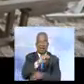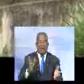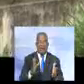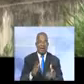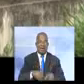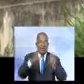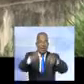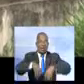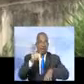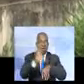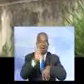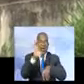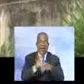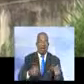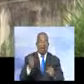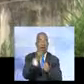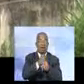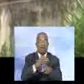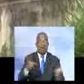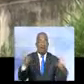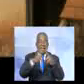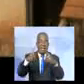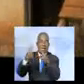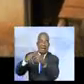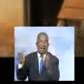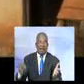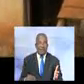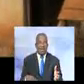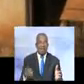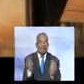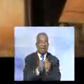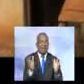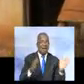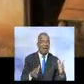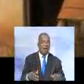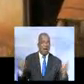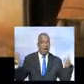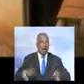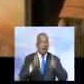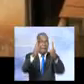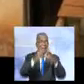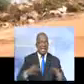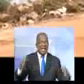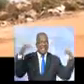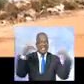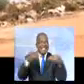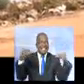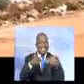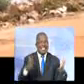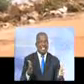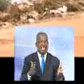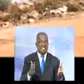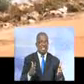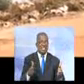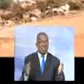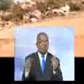les structures de finances. La ville, défigurée par une longue période de crise, renaît au fil du